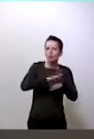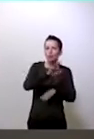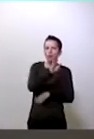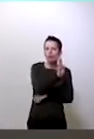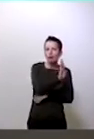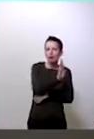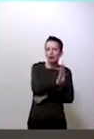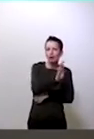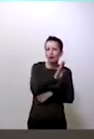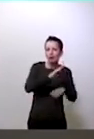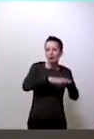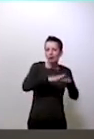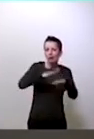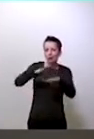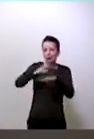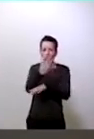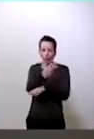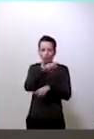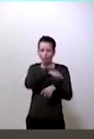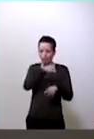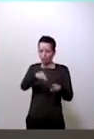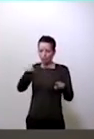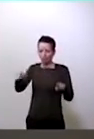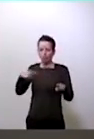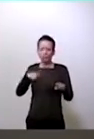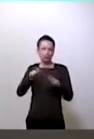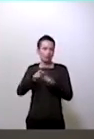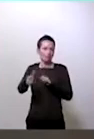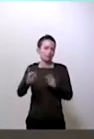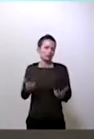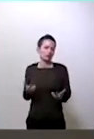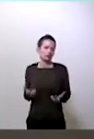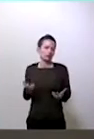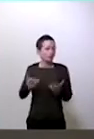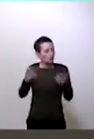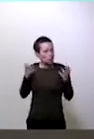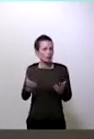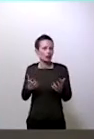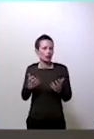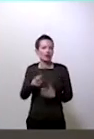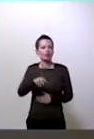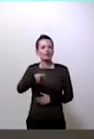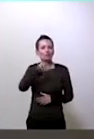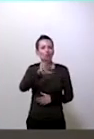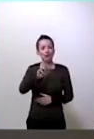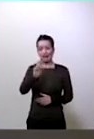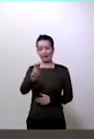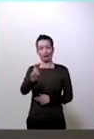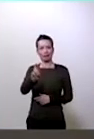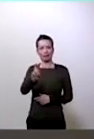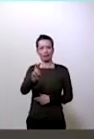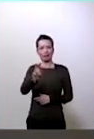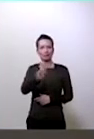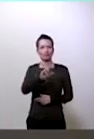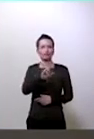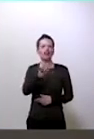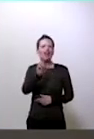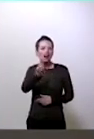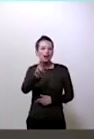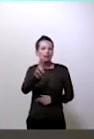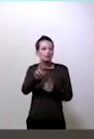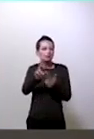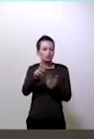et Belsier. Donc après les 3B, nous voulons passer aujourd'hui à ce que nous appelons les 3 R. Les 3 R, R, ça